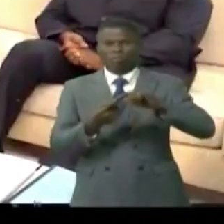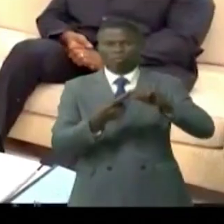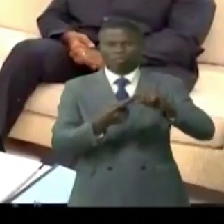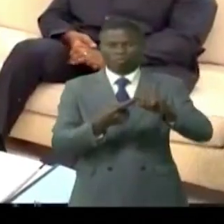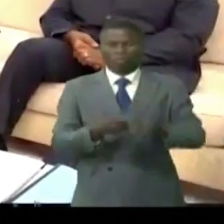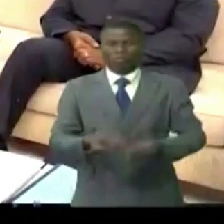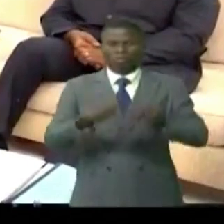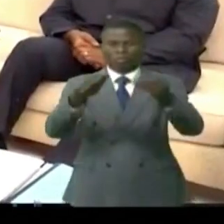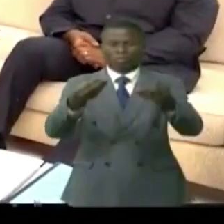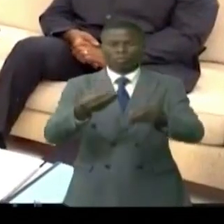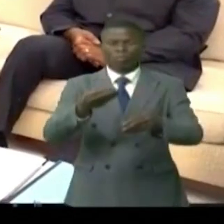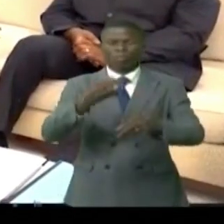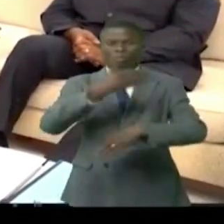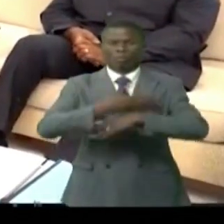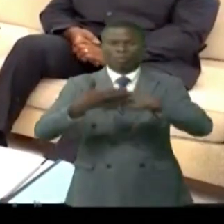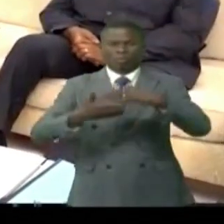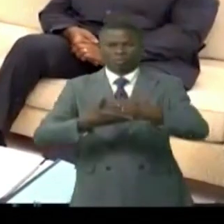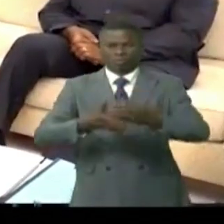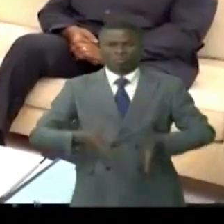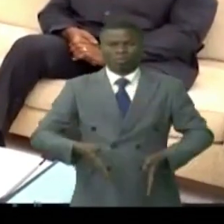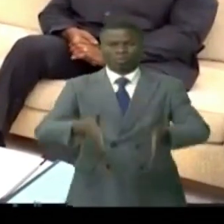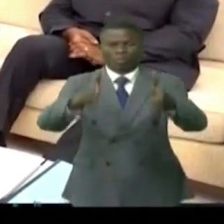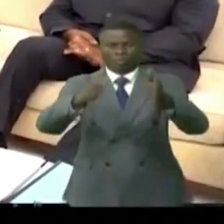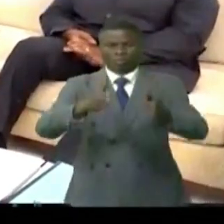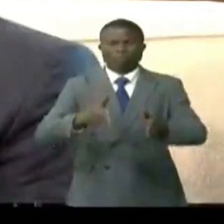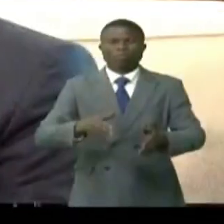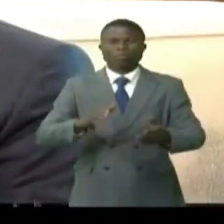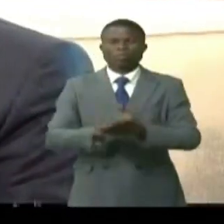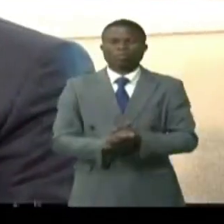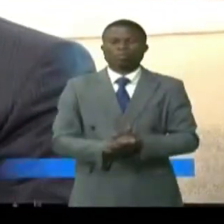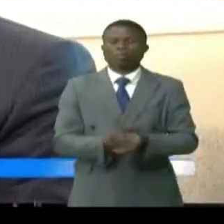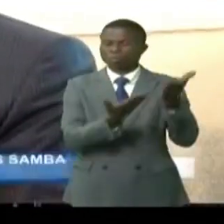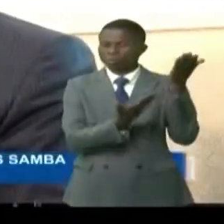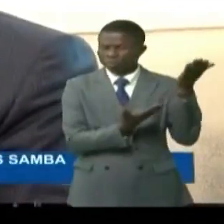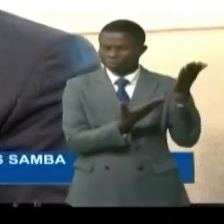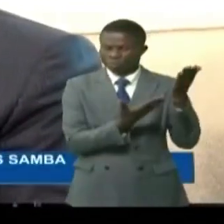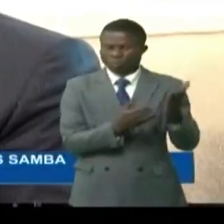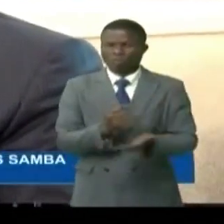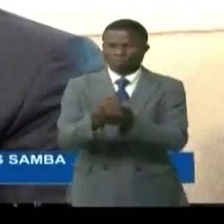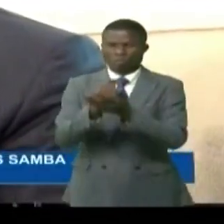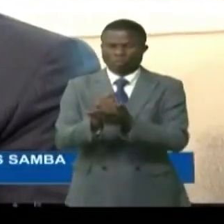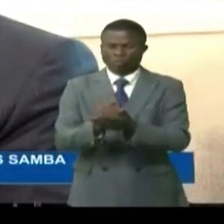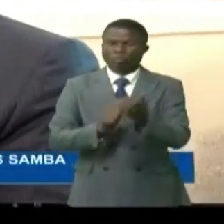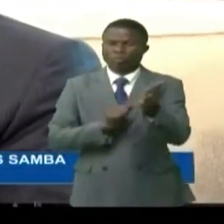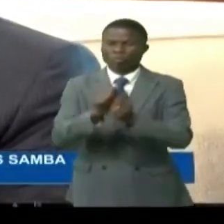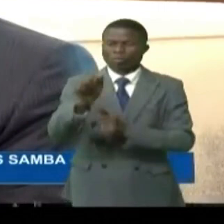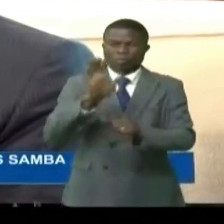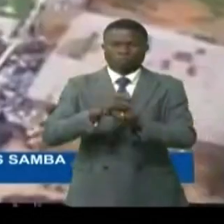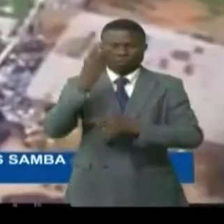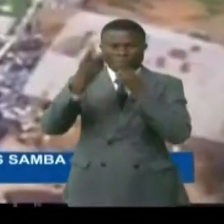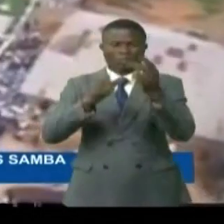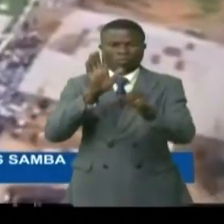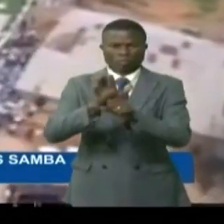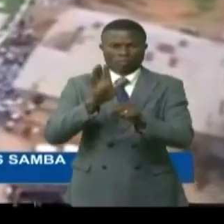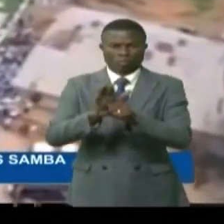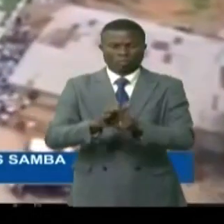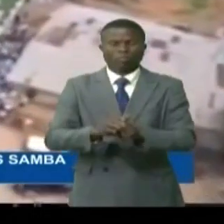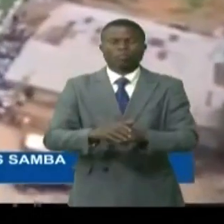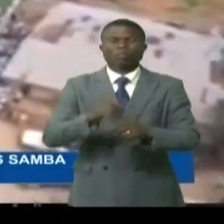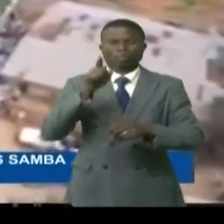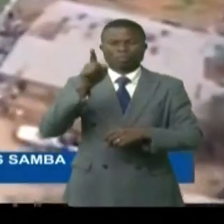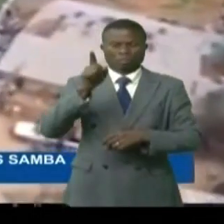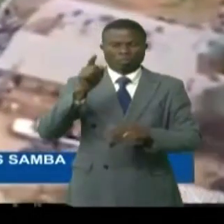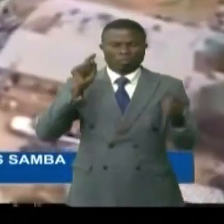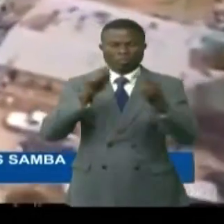particulière qu'il accorde à la réhabilitation de la route d'Nkamba qui, dit-il, occasionnera un flux de visiteurs et pèlerins pour son honneur